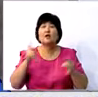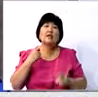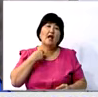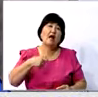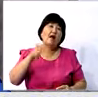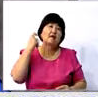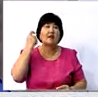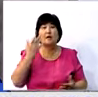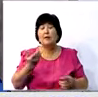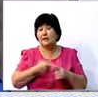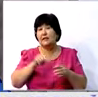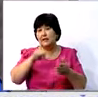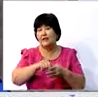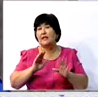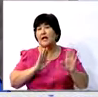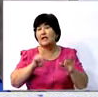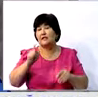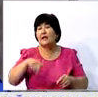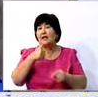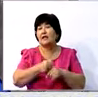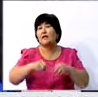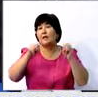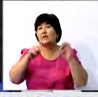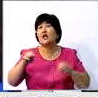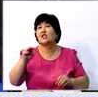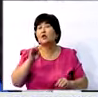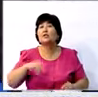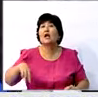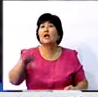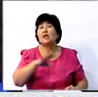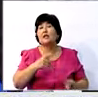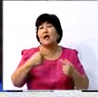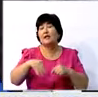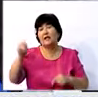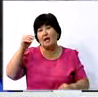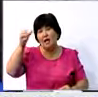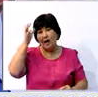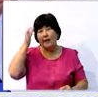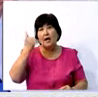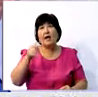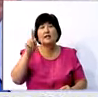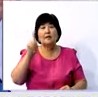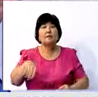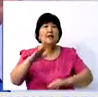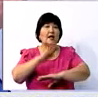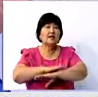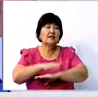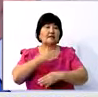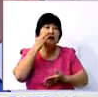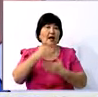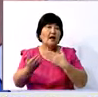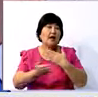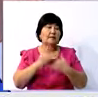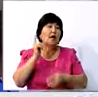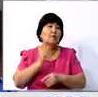алкогольными напитками. Среди них и заместитель, и главный специалист Жанакурганского районного отдела образования. Они привлечены к дисциплинарной ответственности